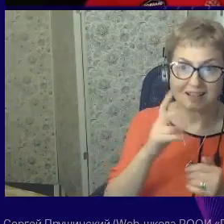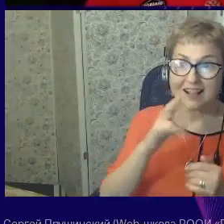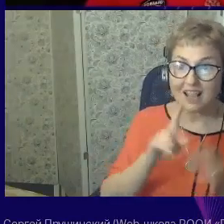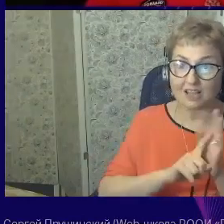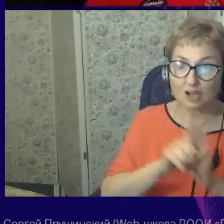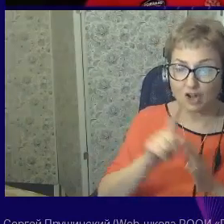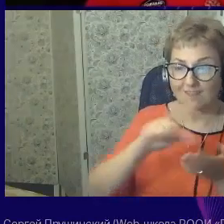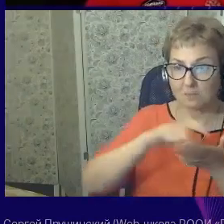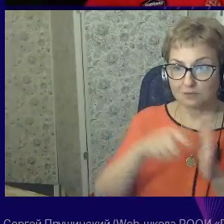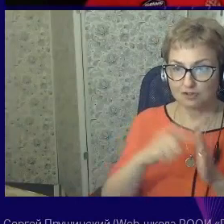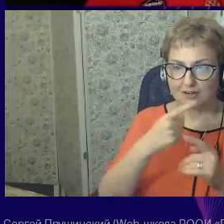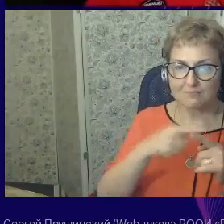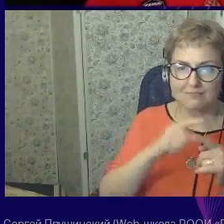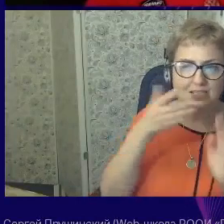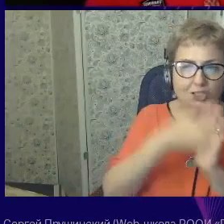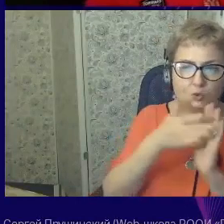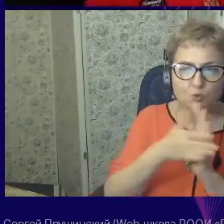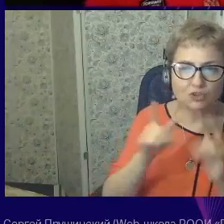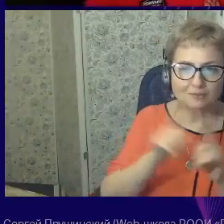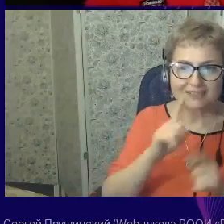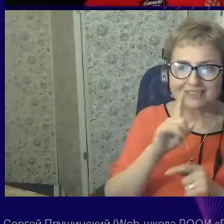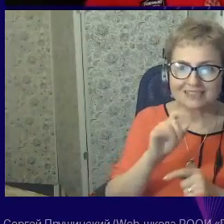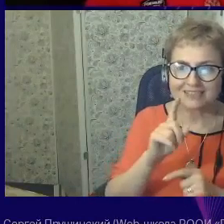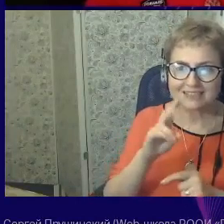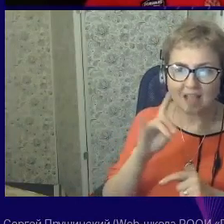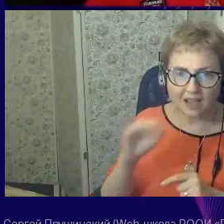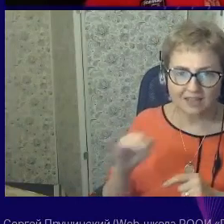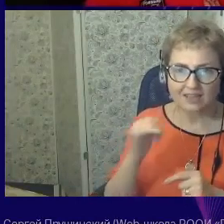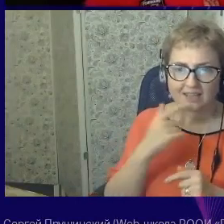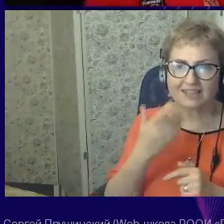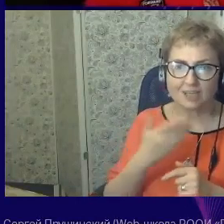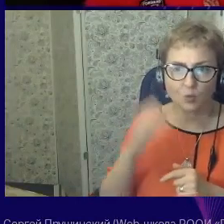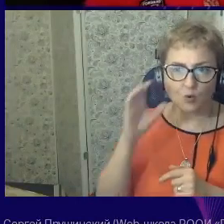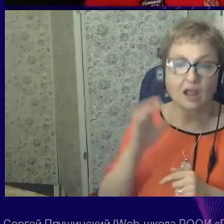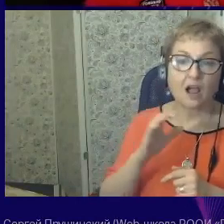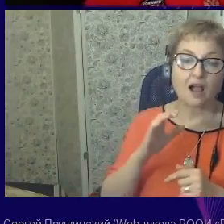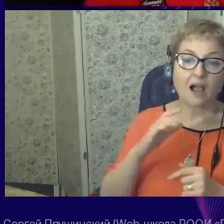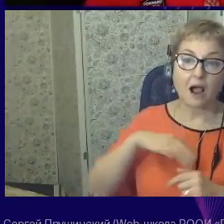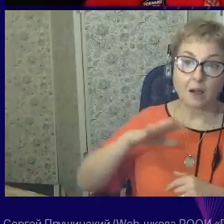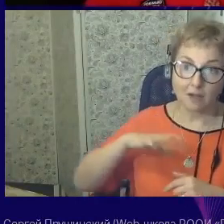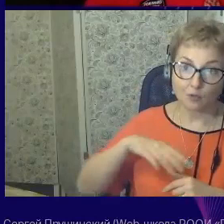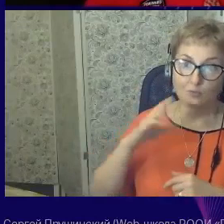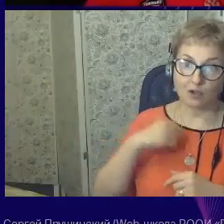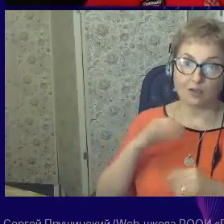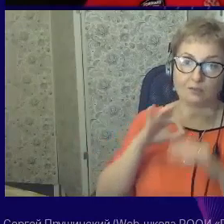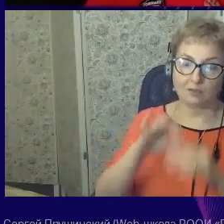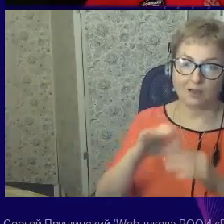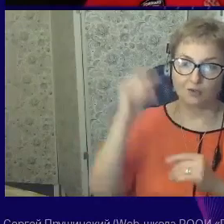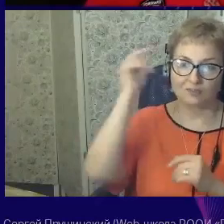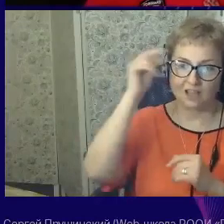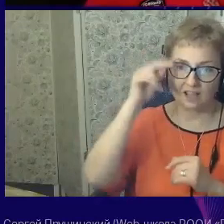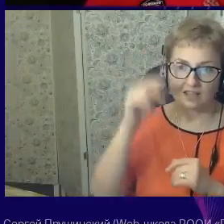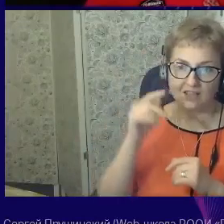в помещении мы такие знаки изучаем теоретически. Ну и, естественно, потом, когда мы проводим